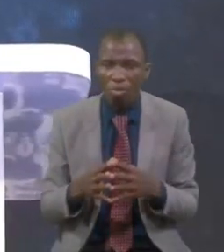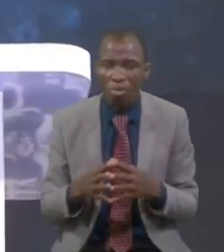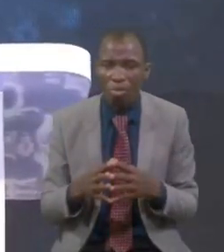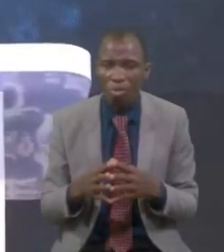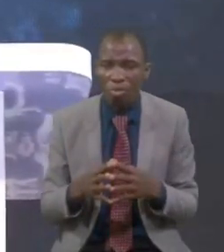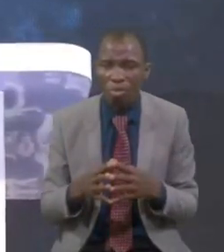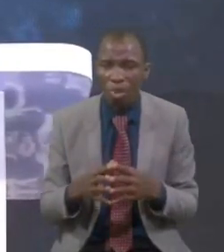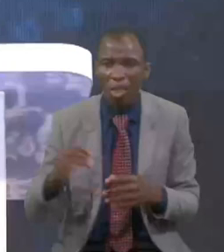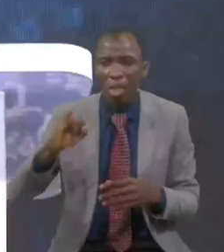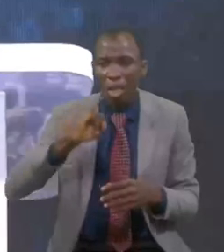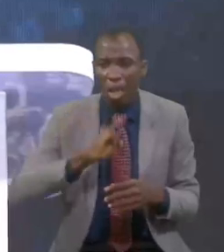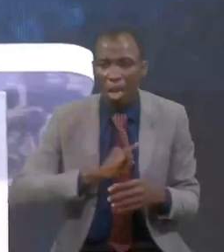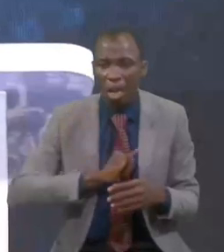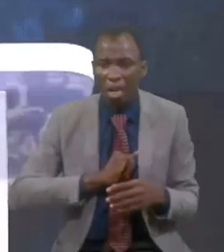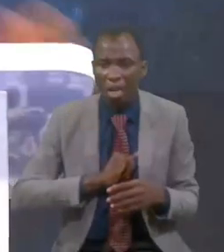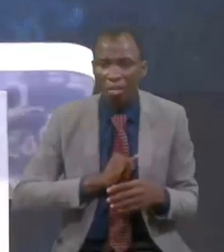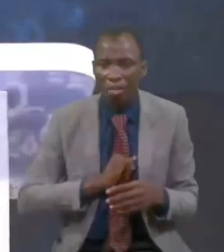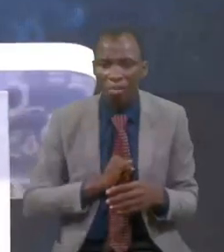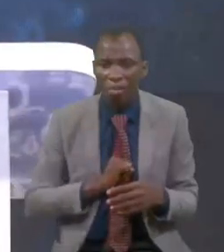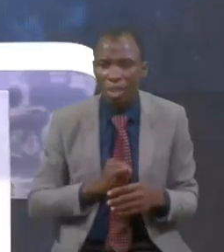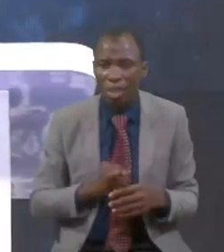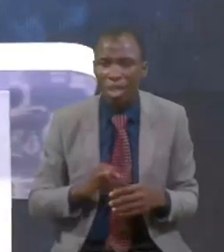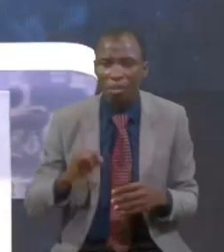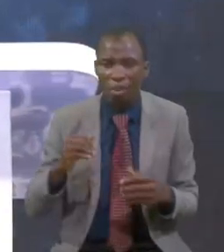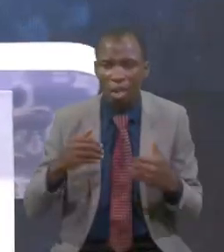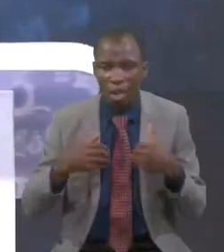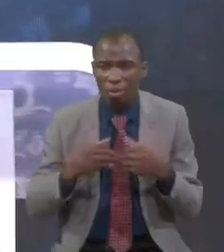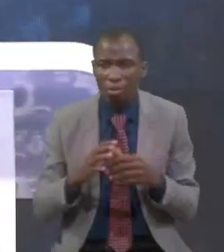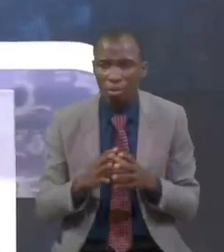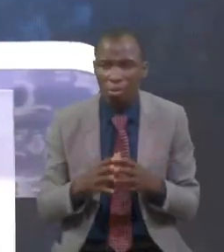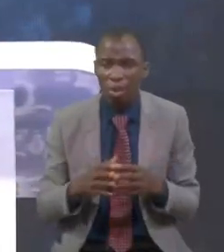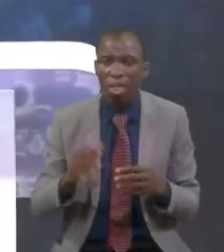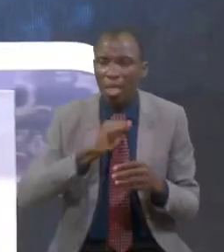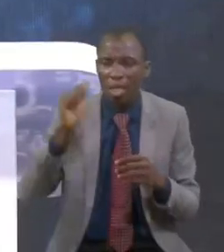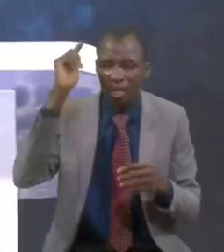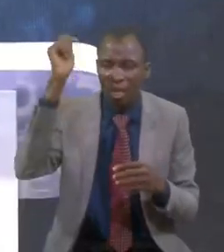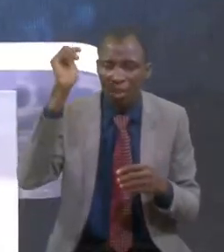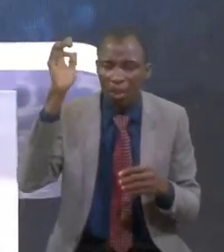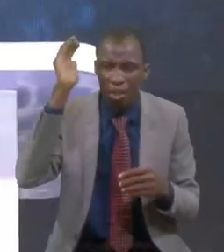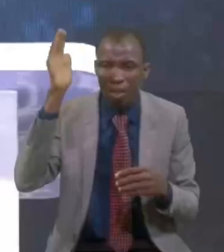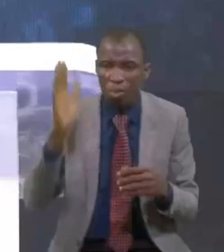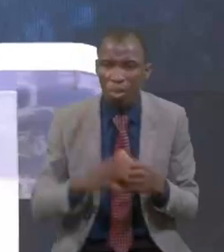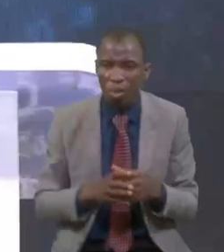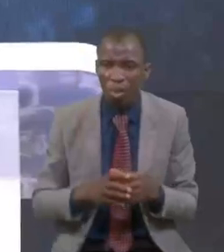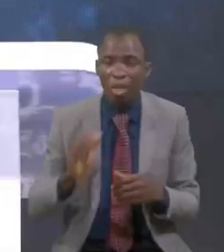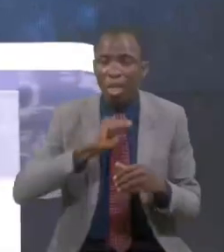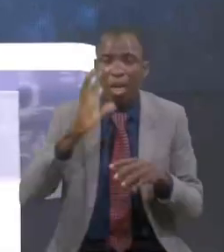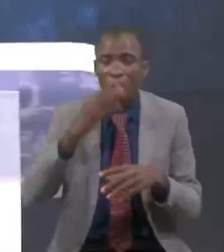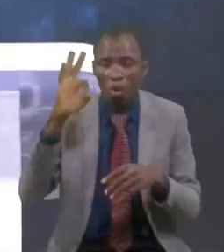le témoignage de miracles moi ce soir j'ai le témoignage de